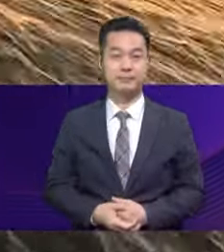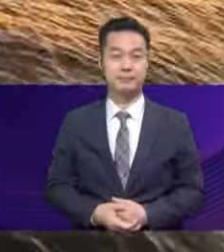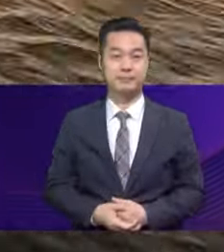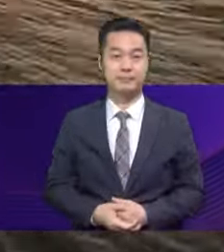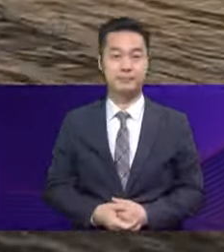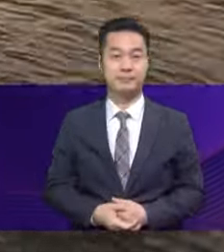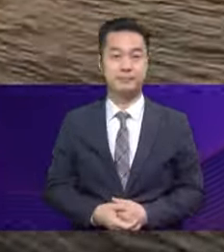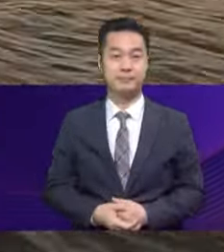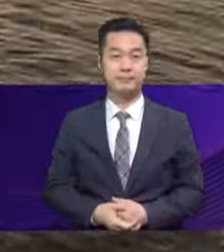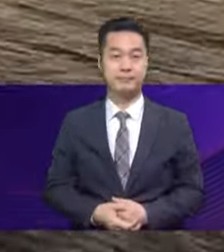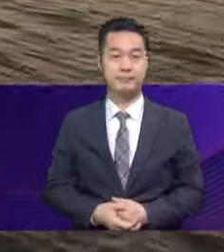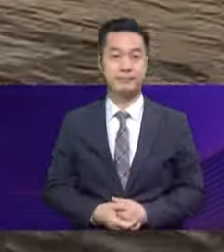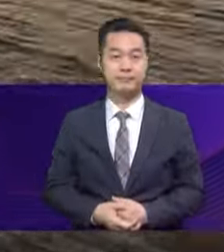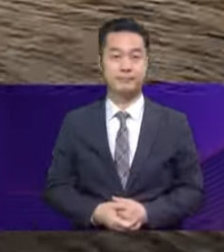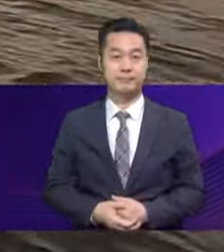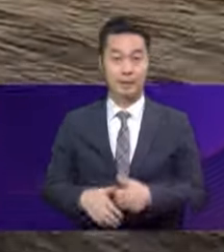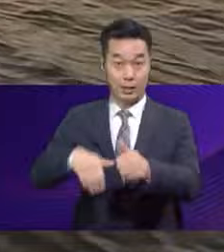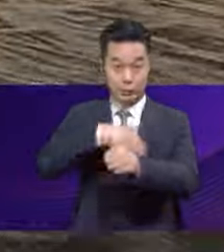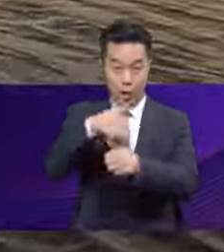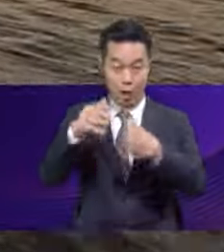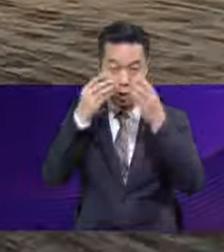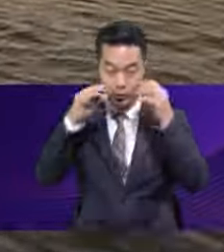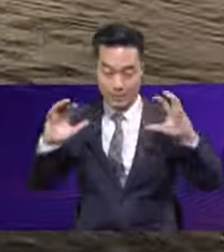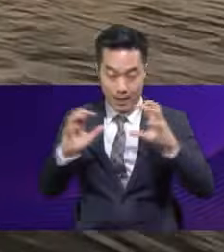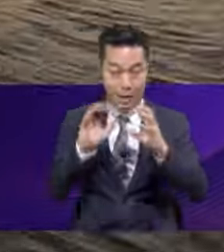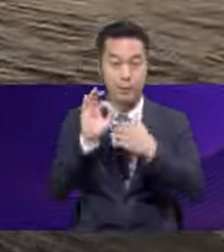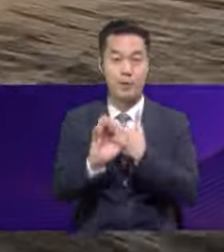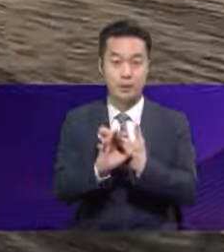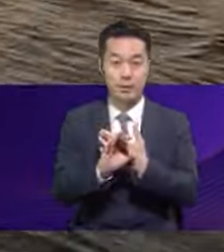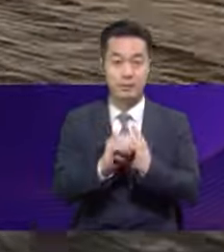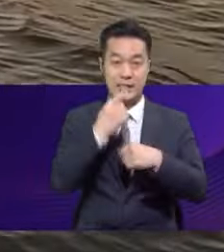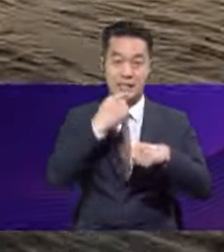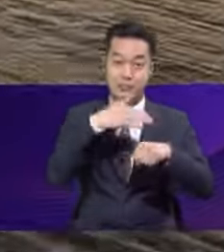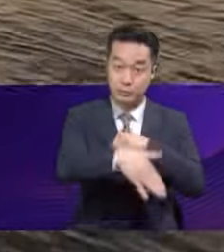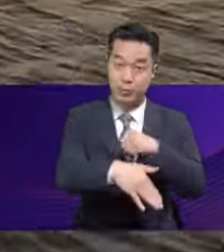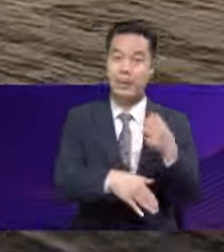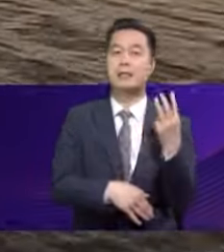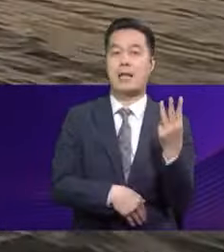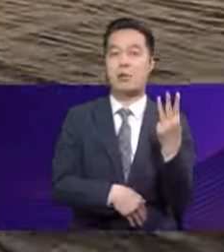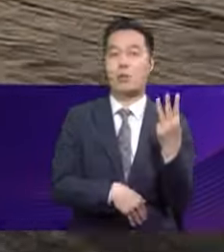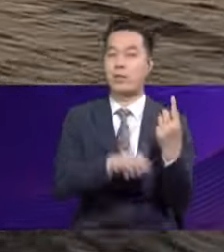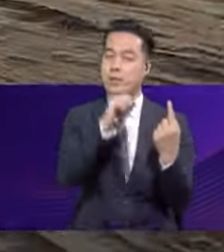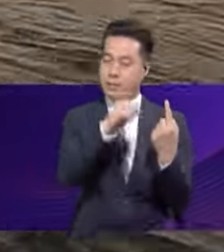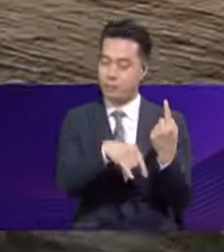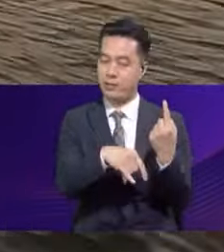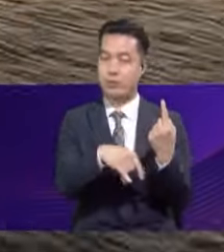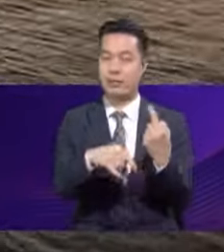자, 낙동강 벨트 판세 종합 확인해 보겠습니다. 더불어민주당이 3곳에서 예측